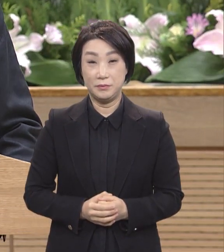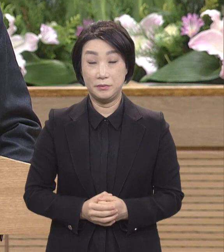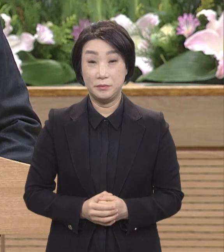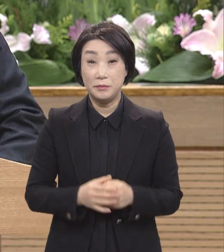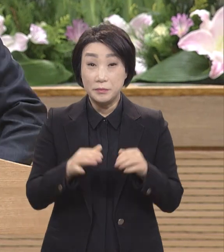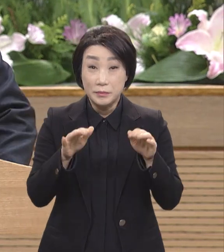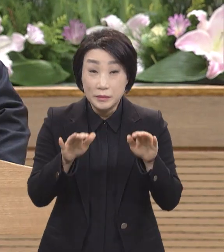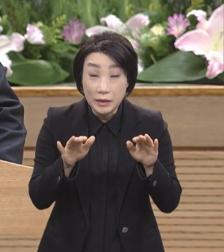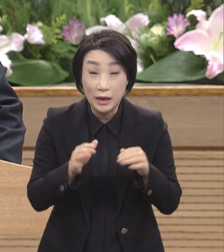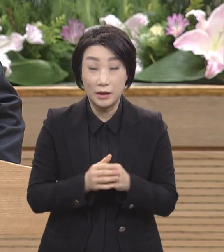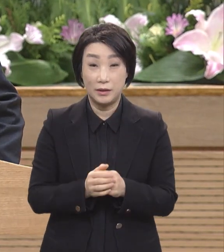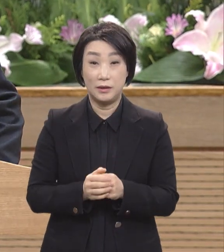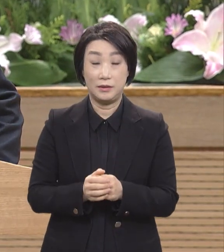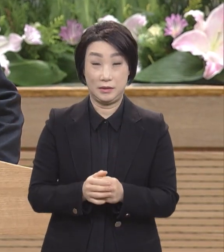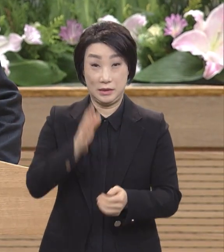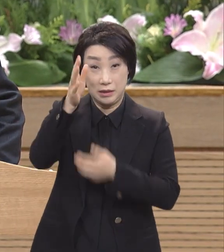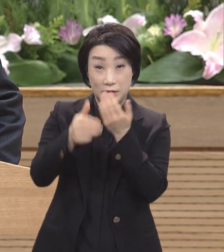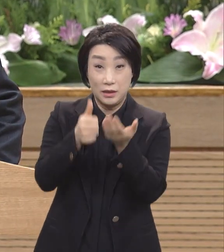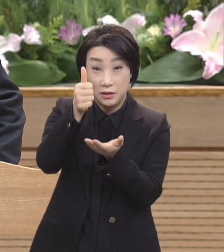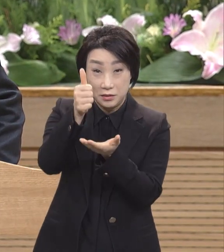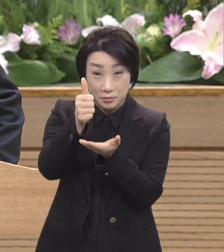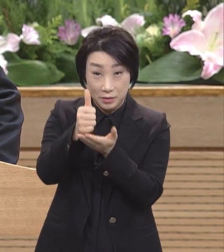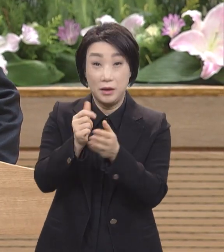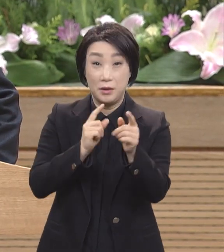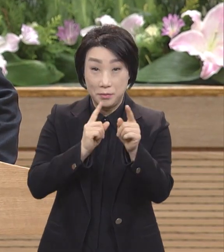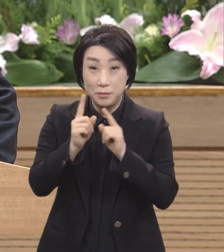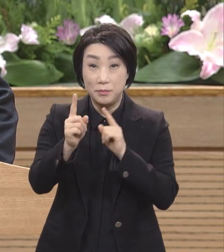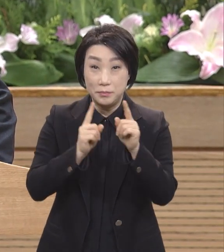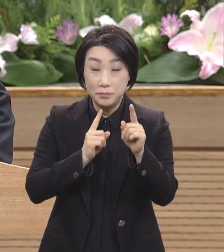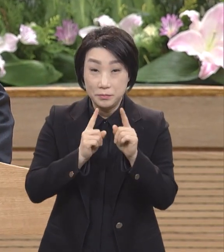어찌 하나님 말씀이